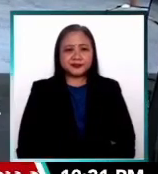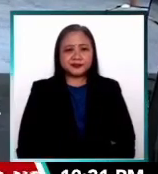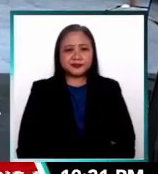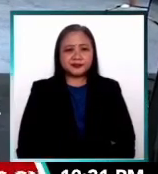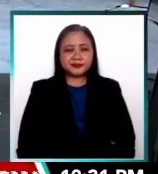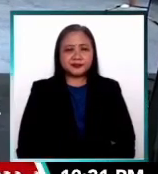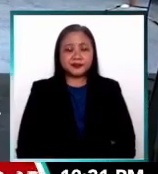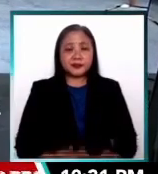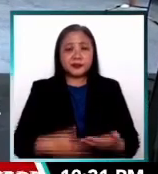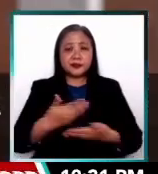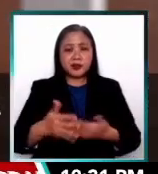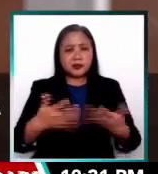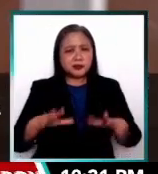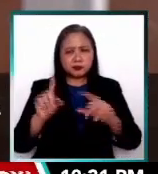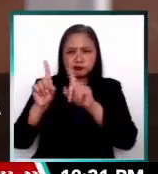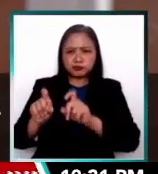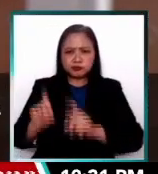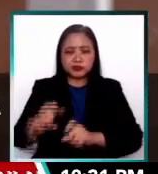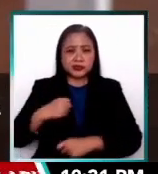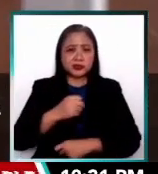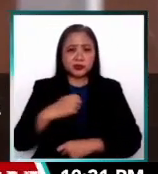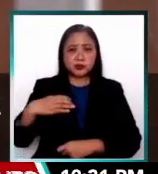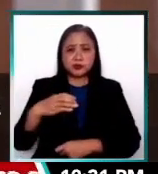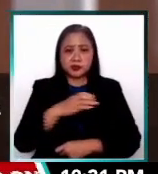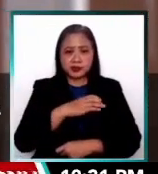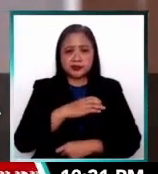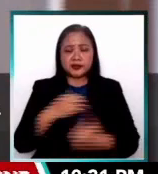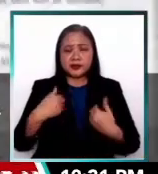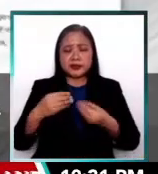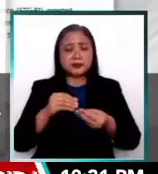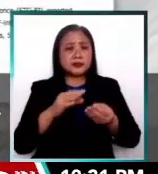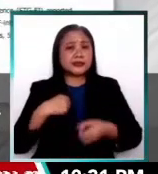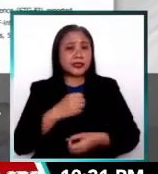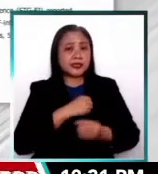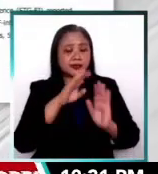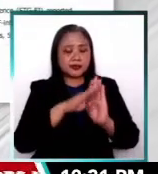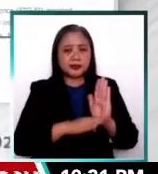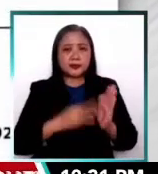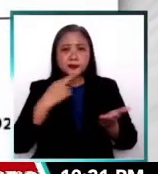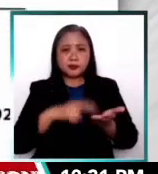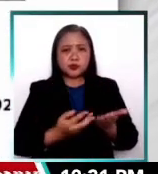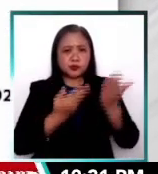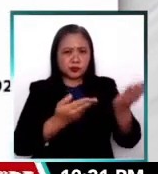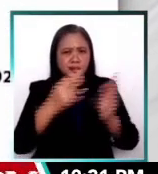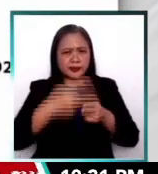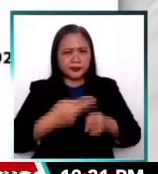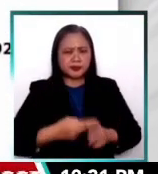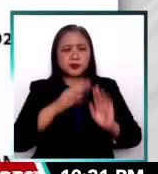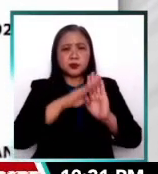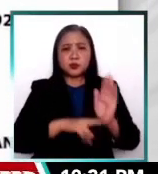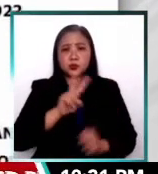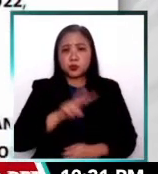Matapos ang ilang buwang imbestigasyon ng Senate Committee of the Whole, nirelease ng Senado ang report ng komite na naglilista ng 22 pangalan